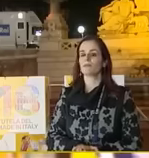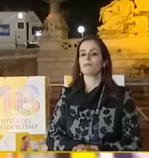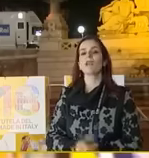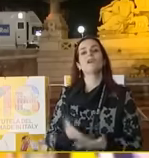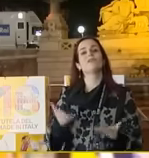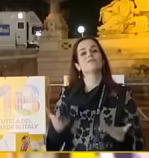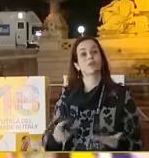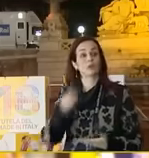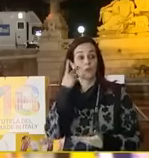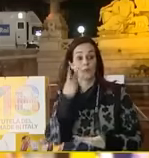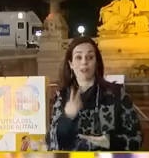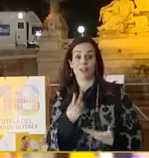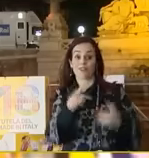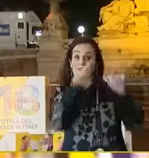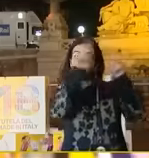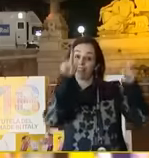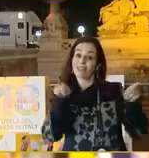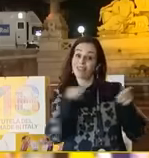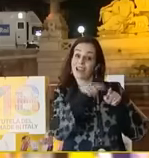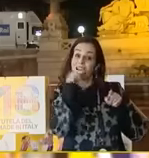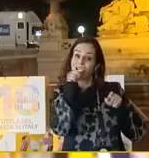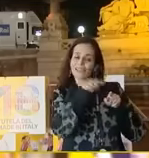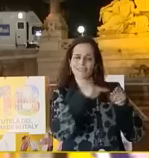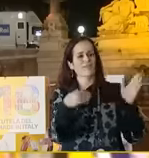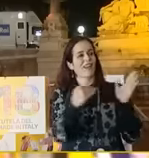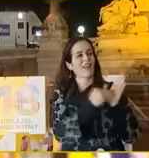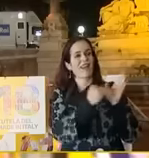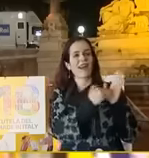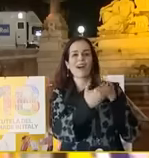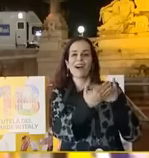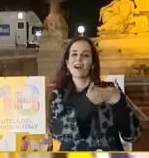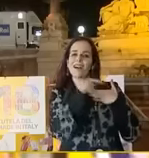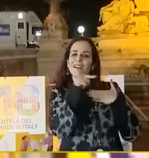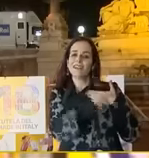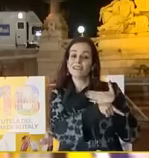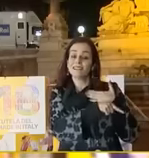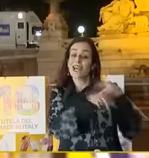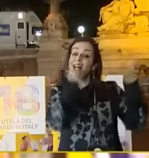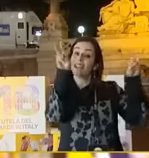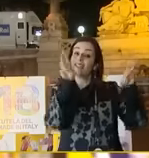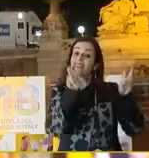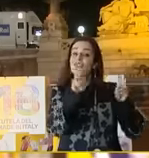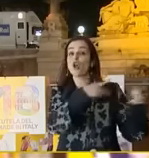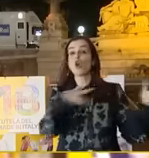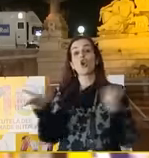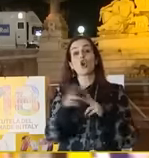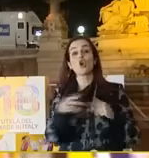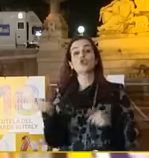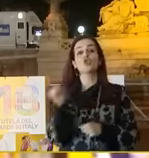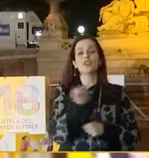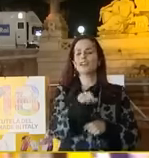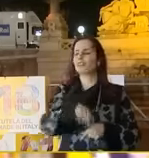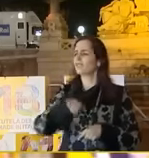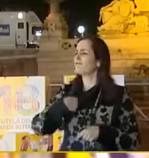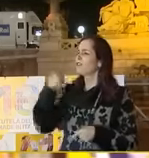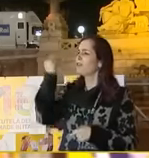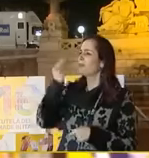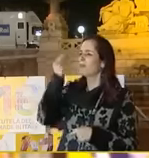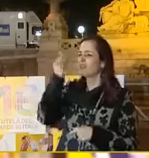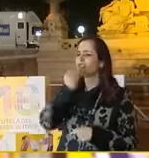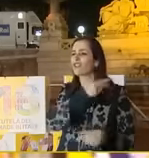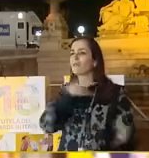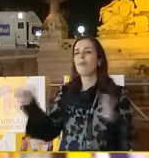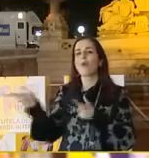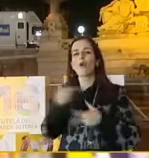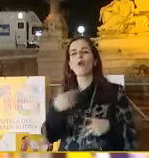quando guardo quella targa davanti a casa che si intitola Controvento, penso che sia proprio Controvento che si decolla.